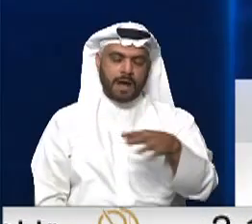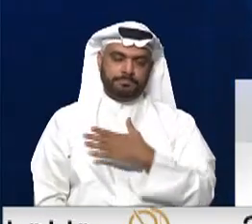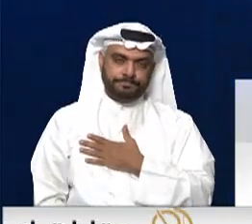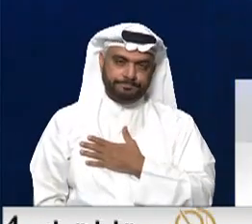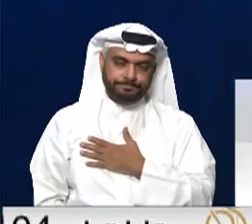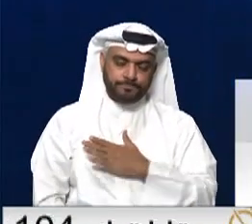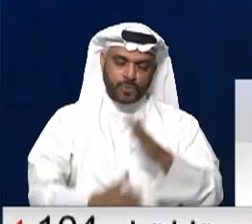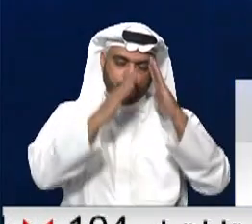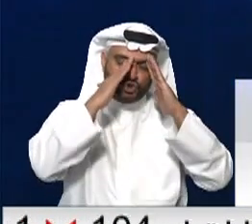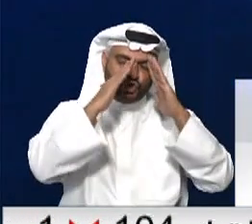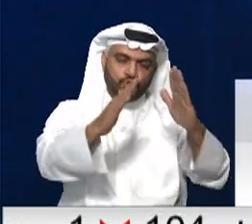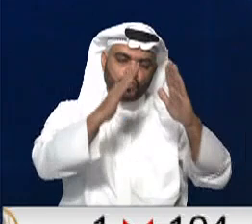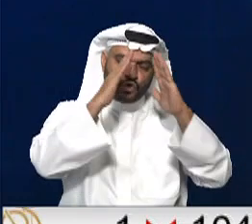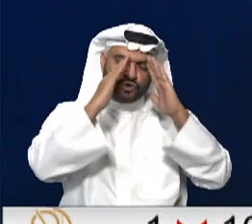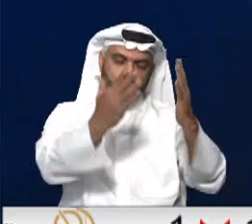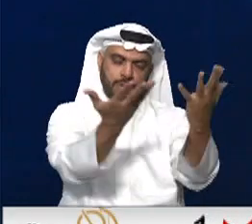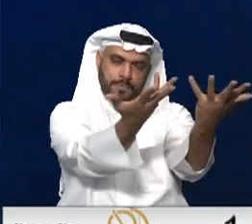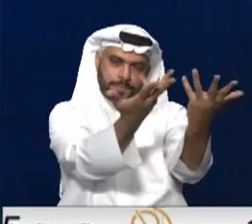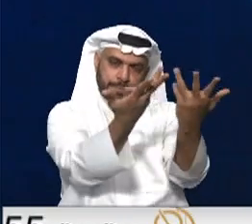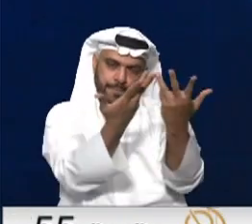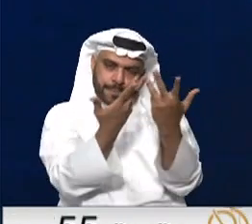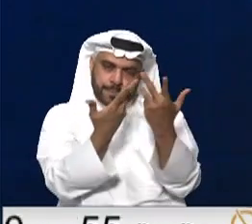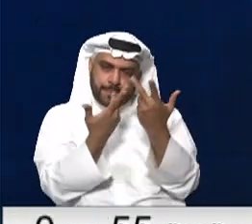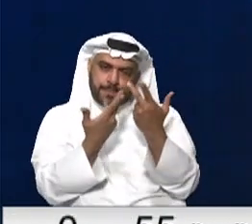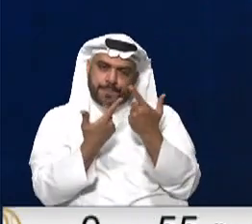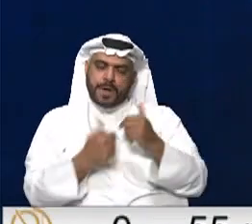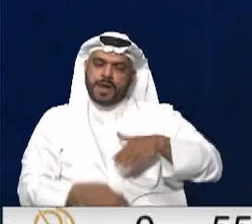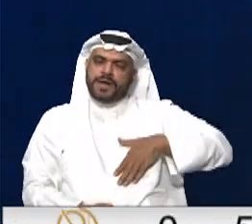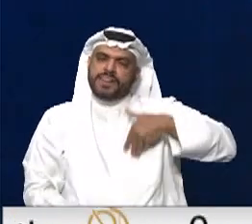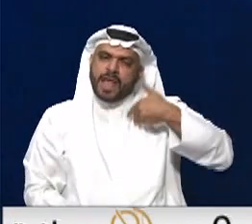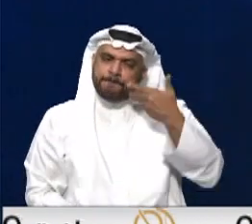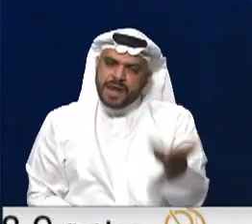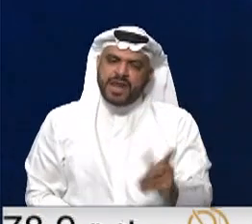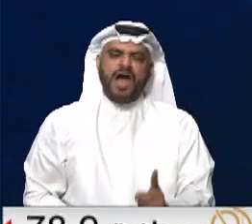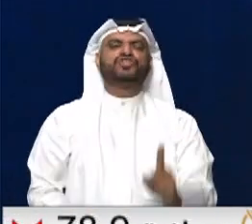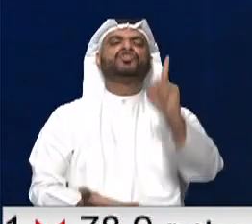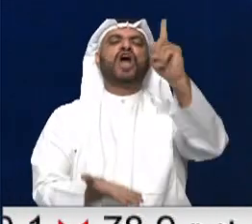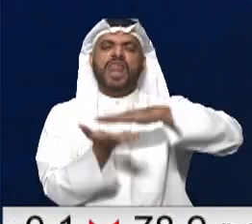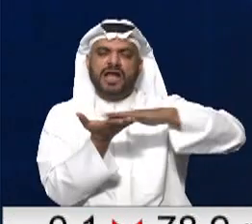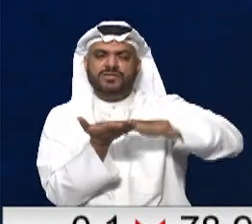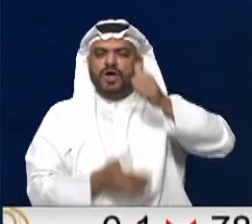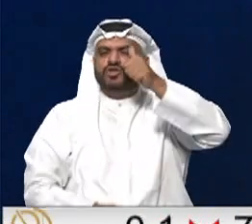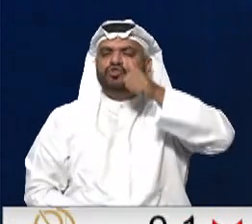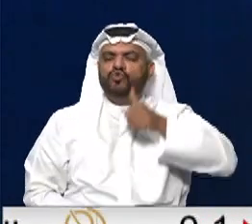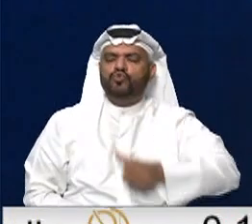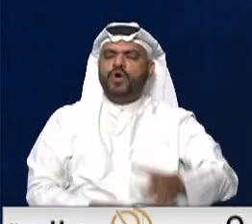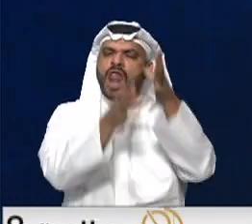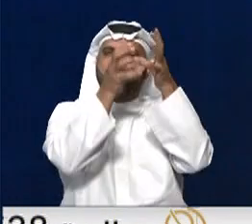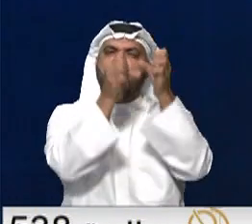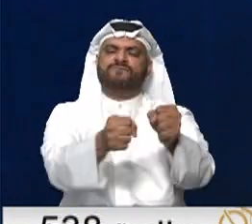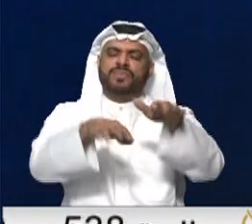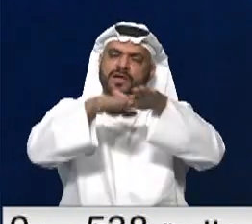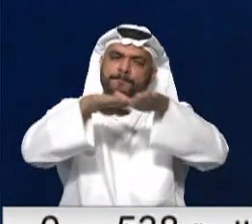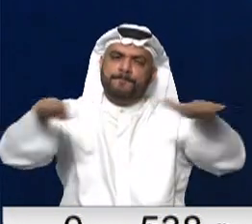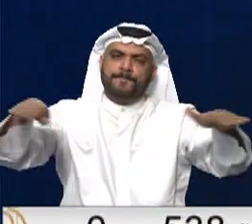مراسلة تلفزيون دولة الكويت، شكرا جزيلا لك، ونتمنى بالتأكيد أن يعم الهدوء والسلام في السودان.